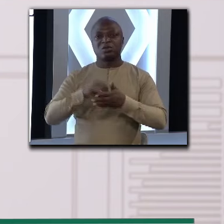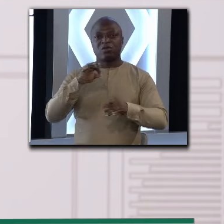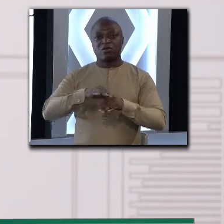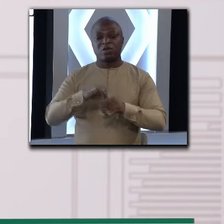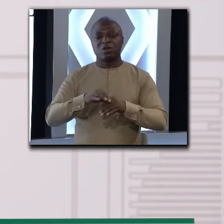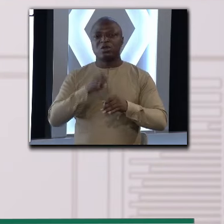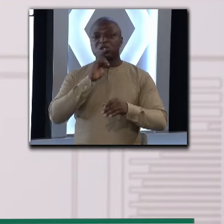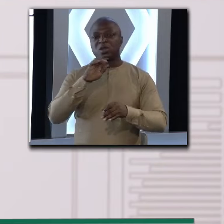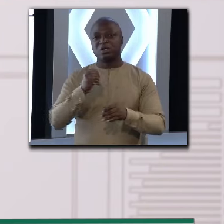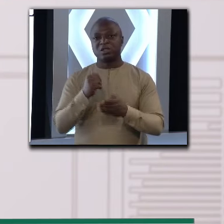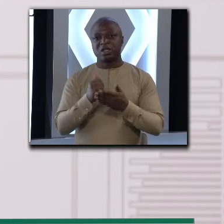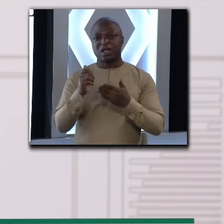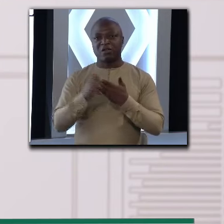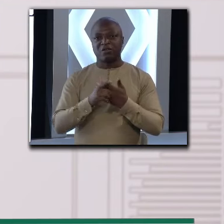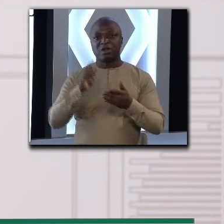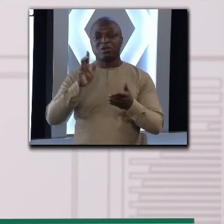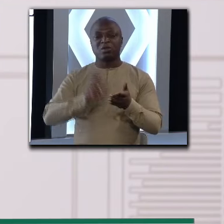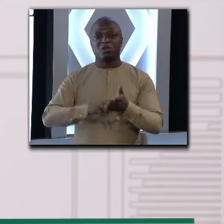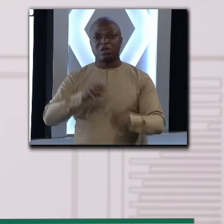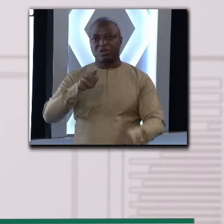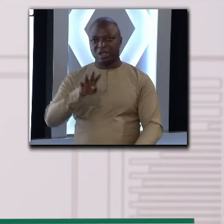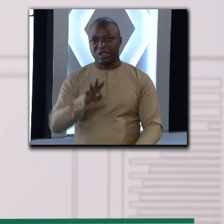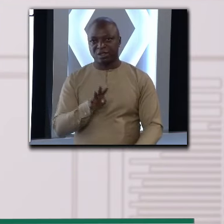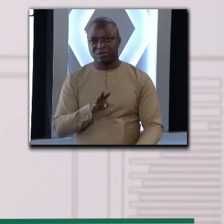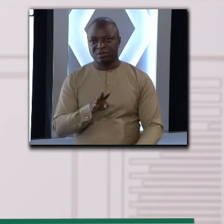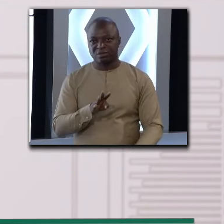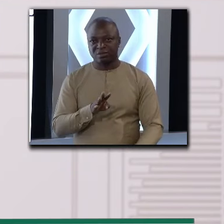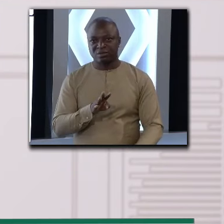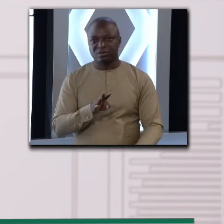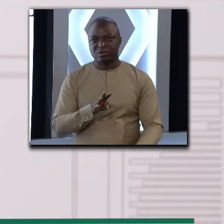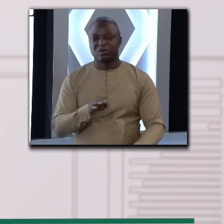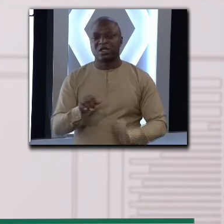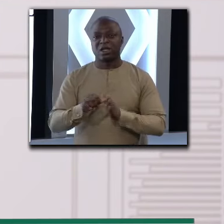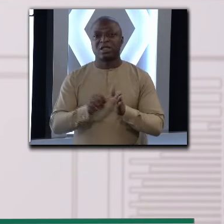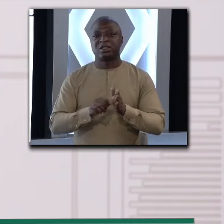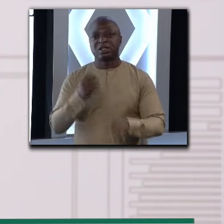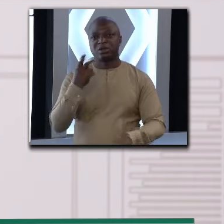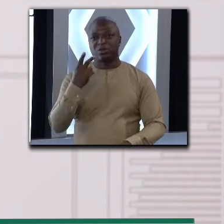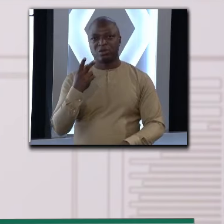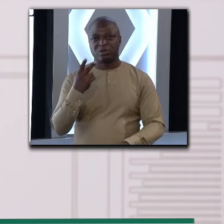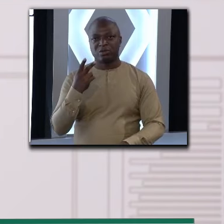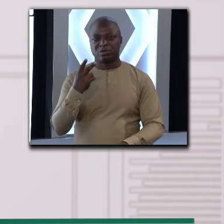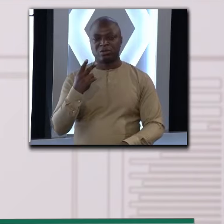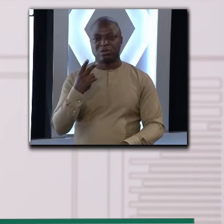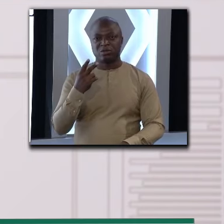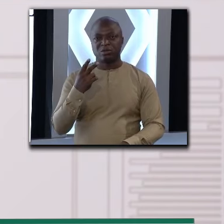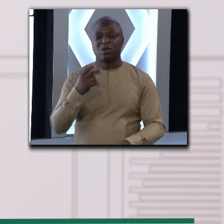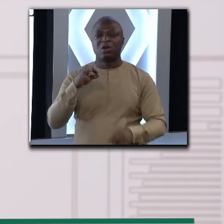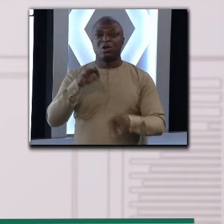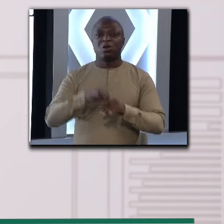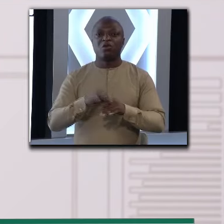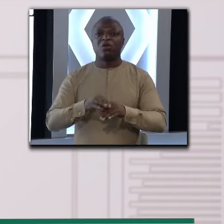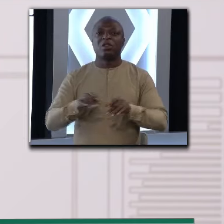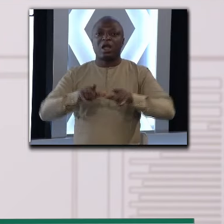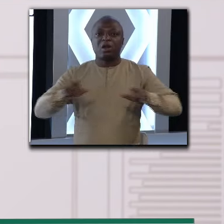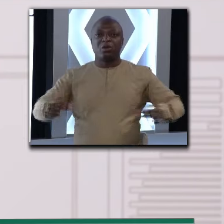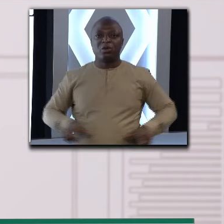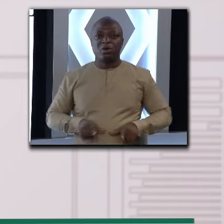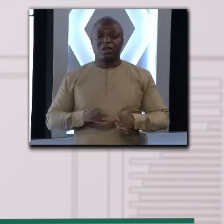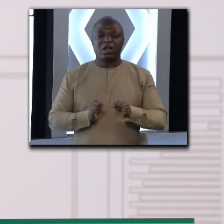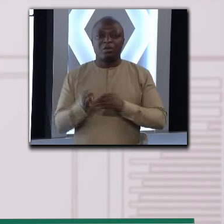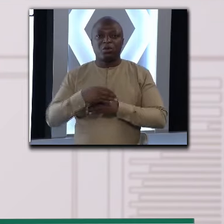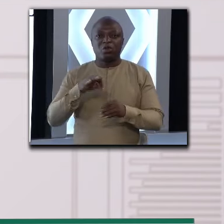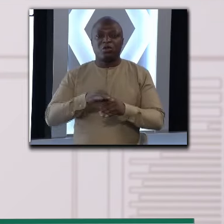le 10 avril 2024. Article 2. Le vote a lieu dans les bureaux de